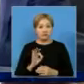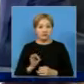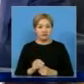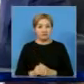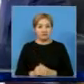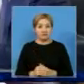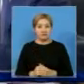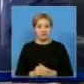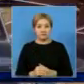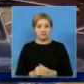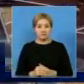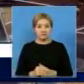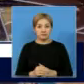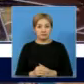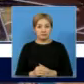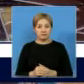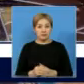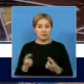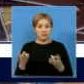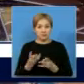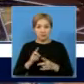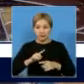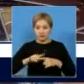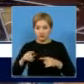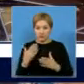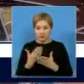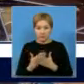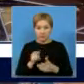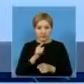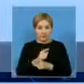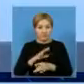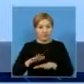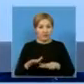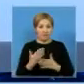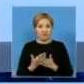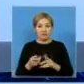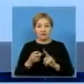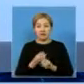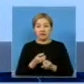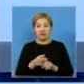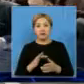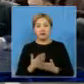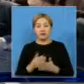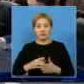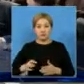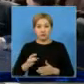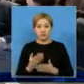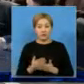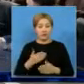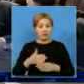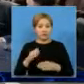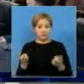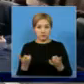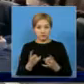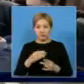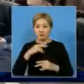требований. Кимом необходимо оперативно принимать ограничительные меры в зависимости от эпидемиологической ситуации в регионах. Отдельно